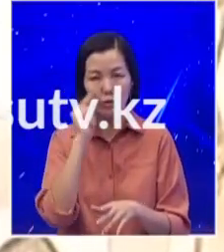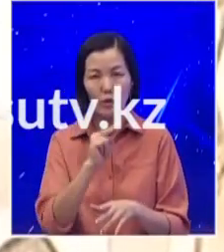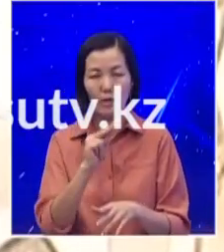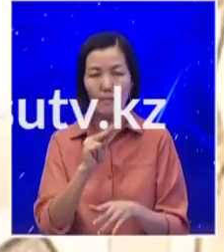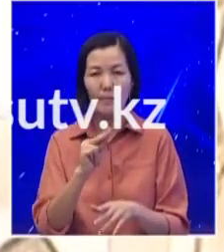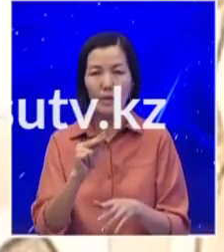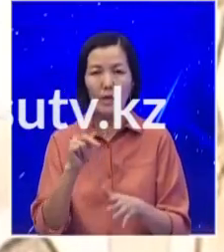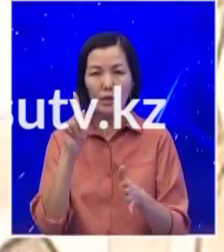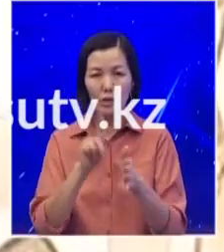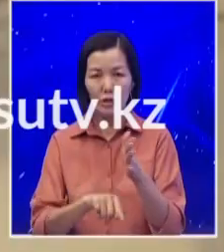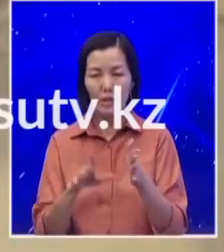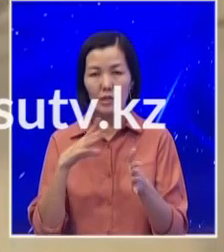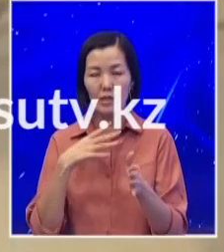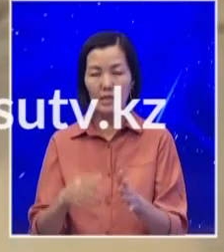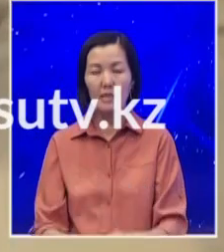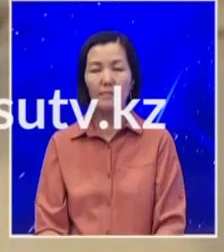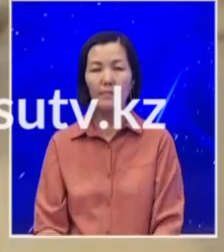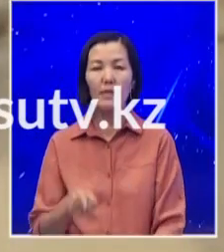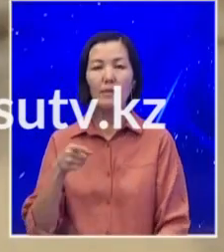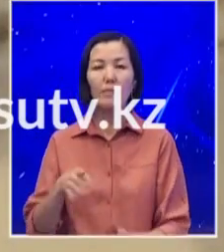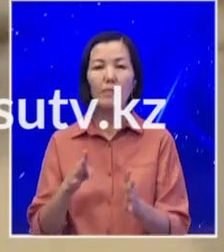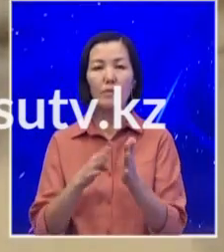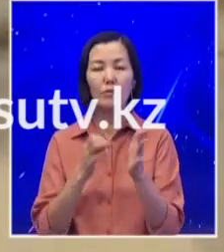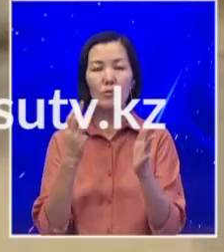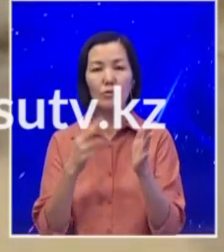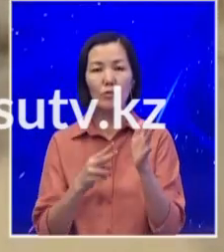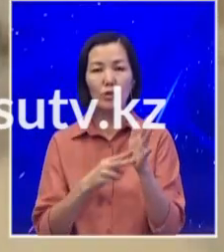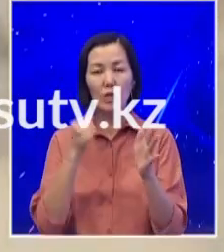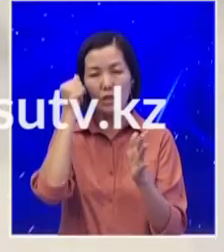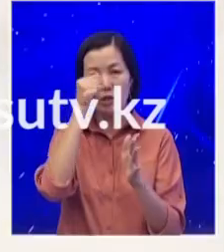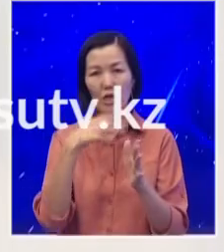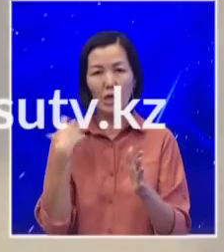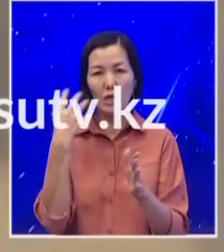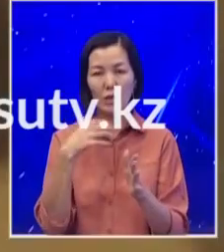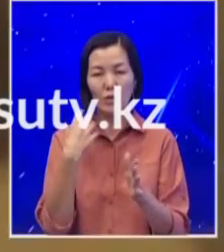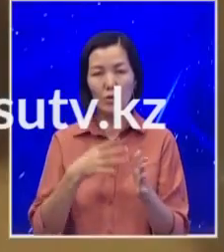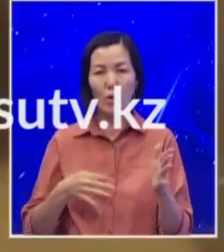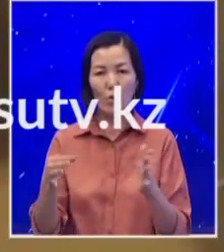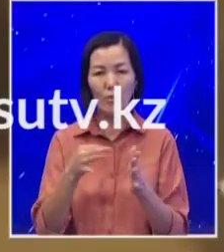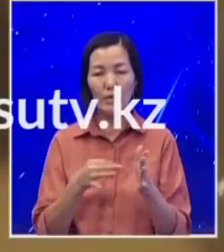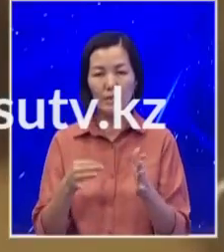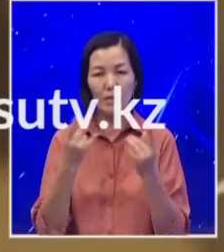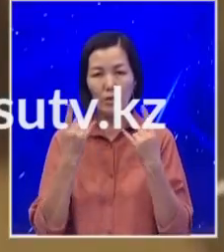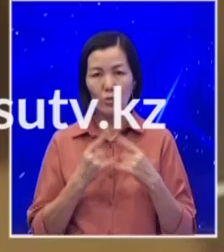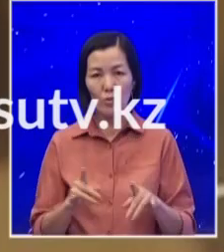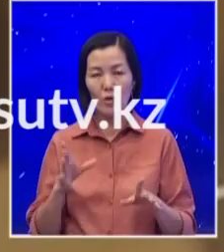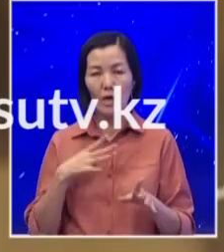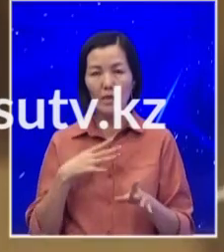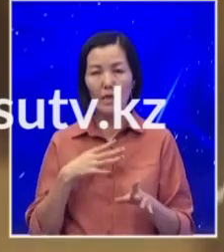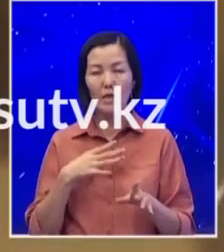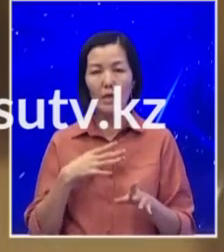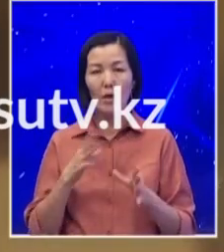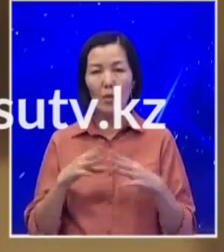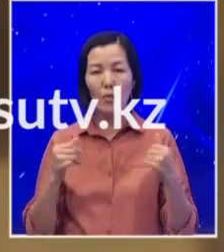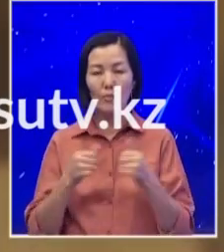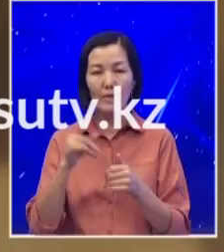жеңілдік жасайтын бізге. Клара Хан 1937 жылы Қызылорда облысы Шиелі ауылында дүниеге келген. Сол жылдары оның